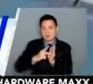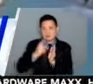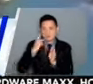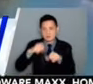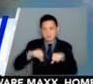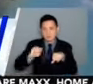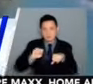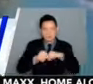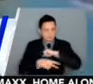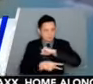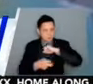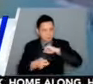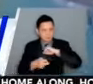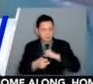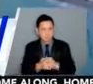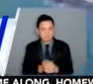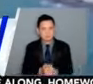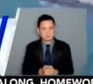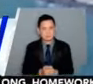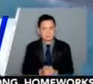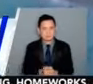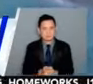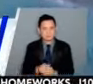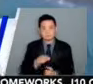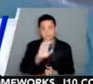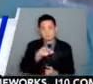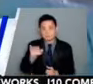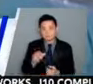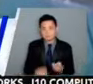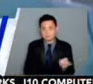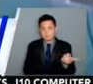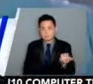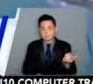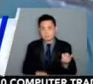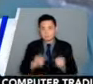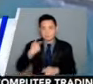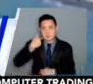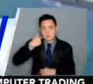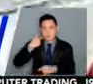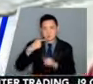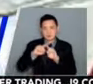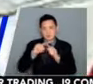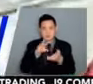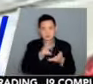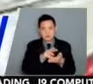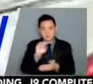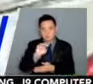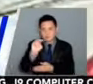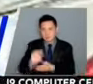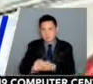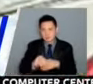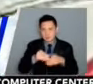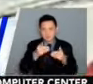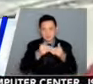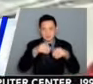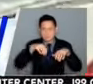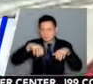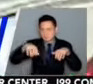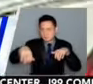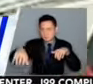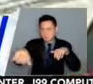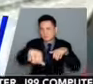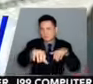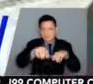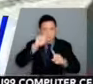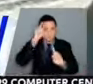Metro Manila, sangkot din daw ang mga suspect sa mga holdapan sa iba pang karating lalawigan. Ang karaniwan daw nilang target,